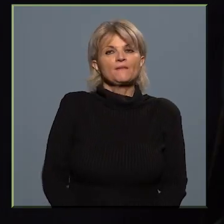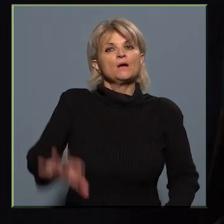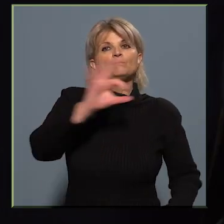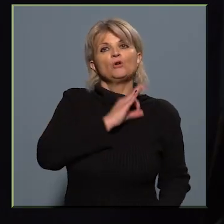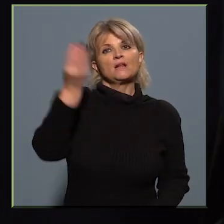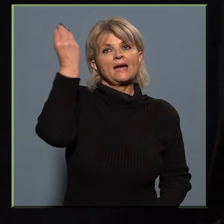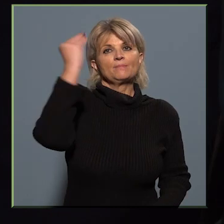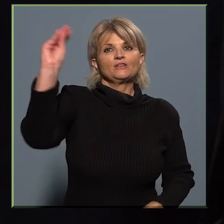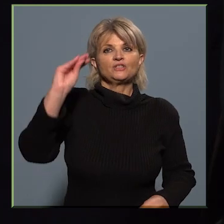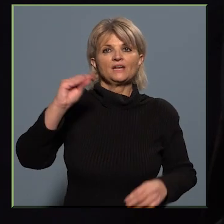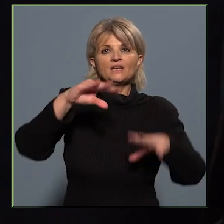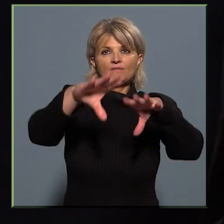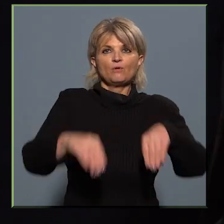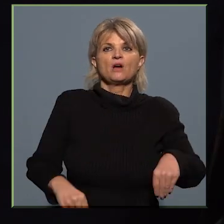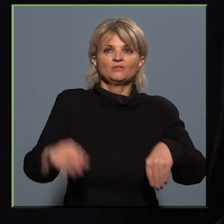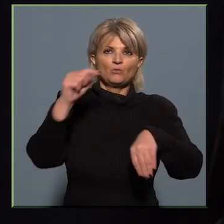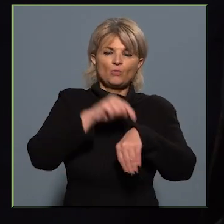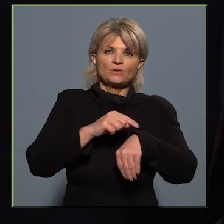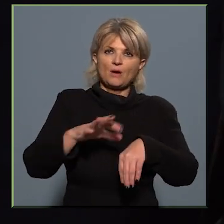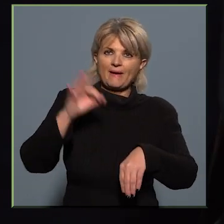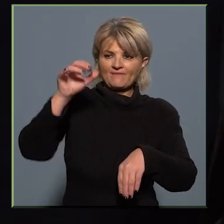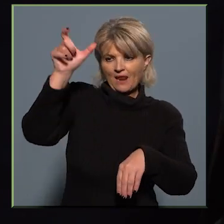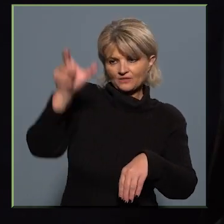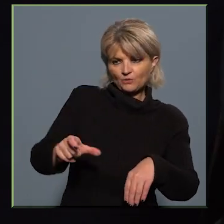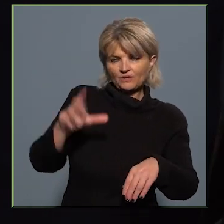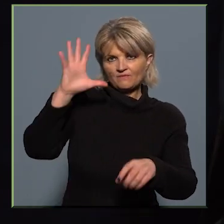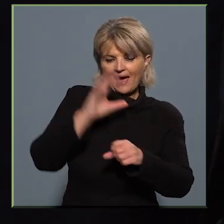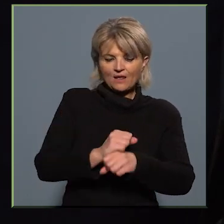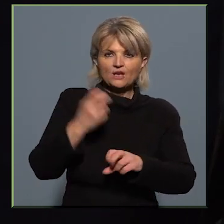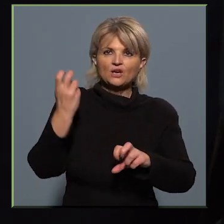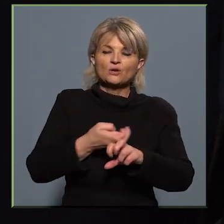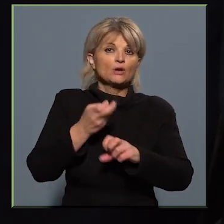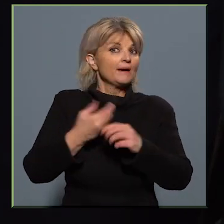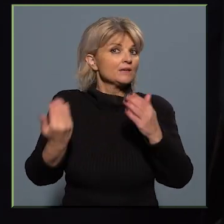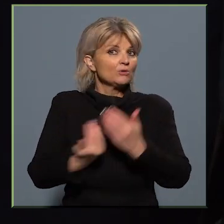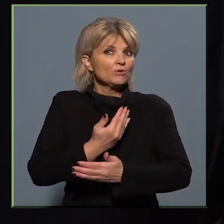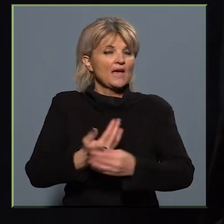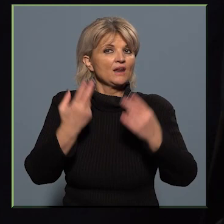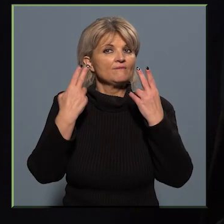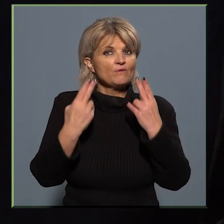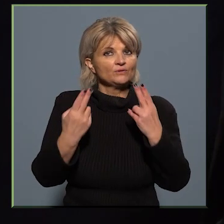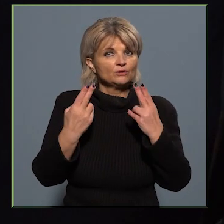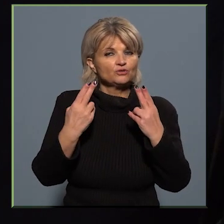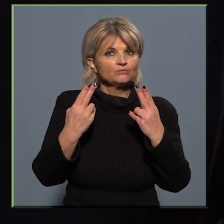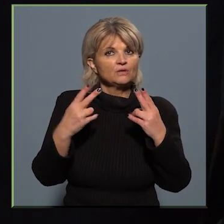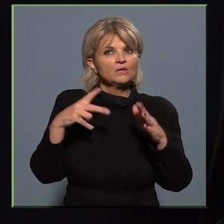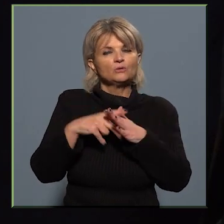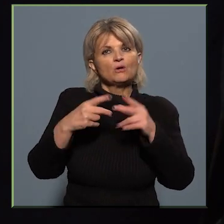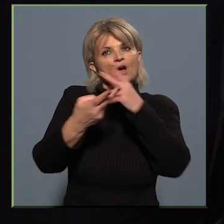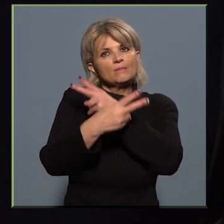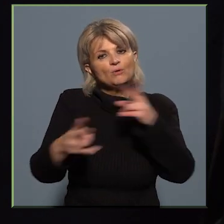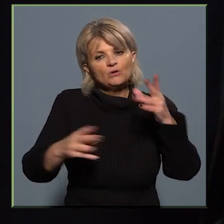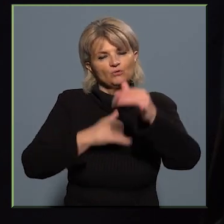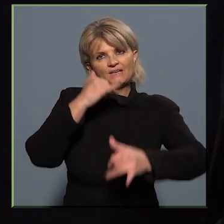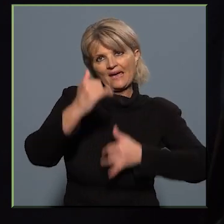Polgármesteri fogadóra megválasztott válaszol, Kőbányán egy újabb, jelentős darabbal bővült a kerékpáros